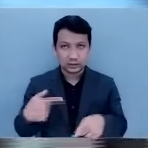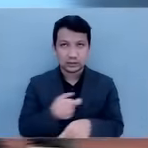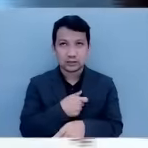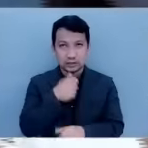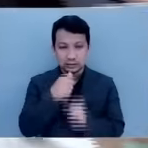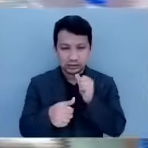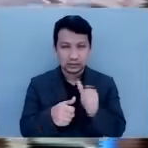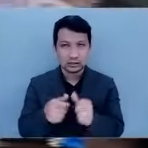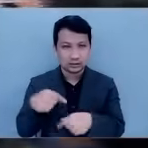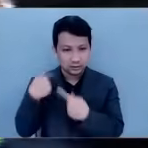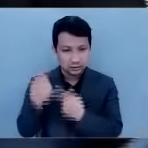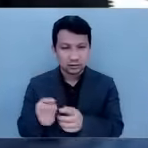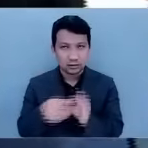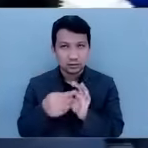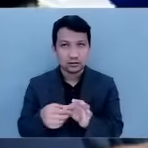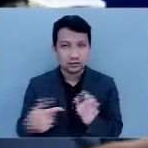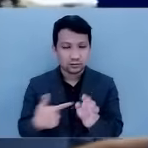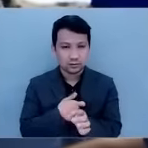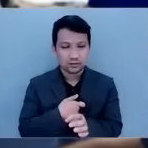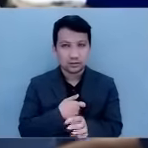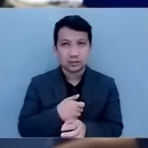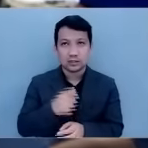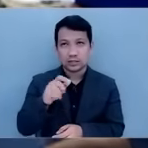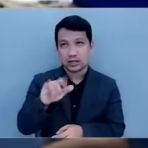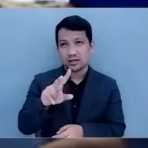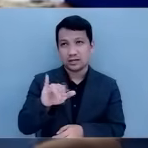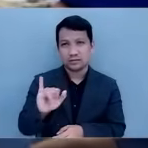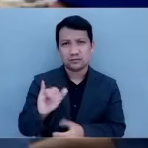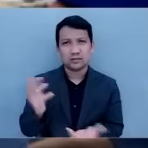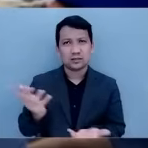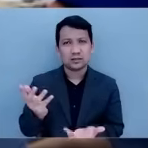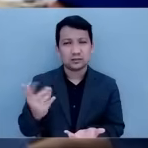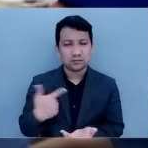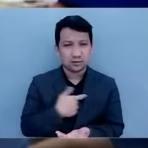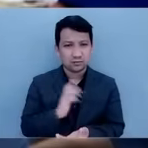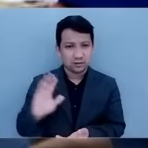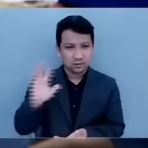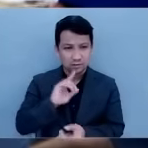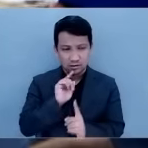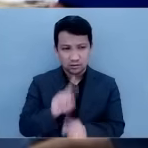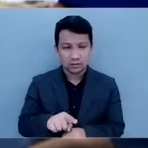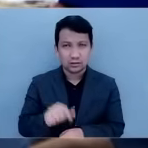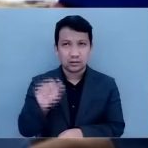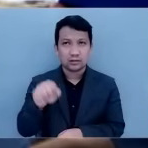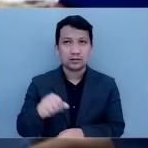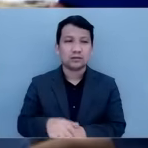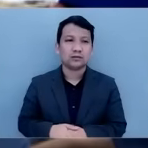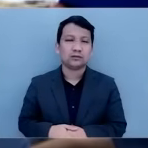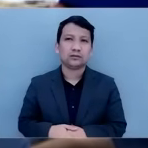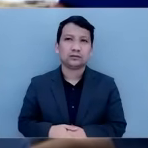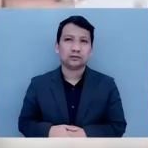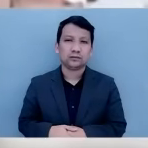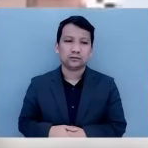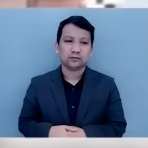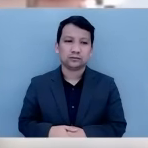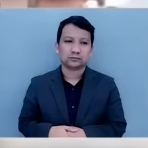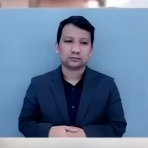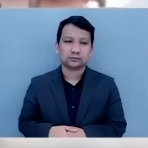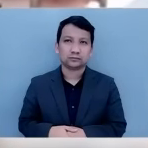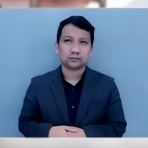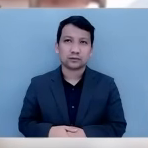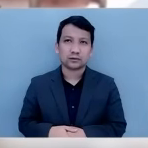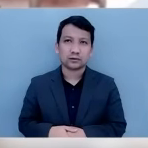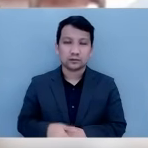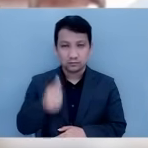nung nakaraang hearing na sinaktan nyo si Aling LV. Sagot. Yes, Your Honor. Okay. And this woman